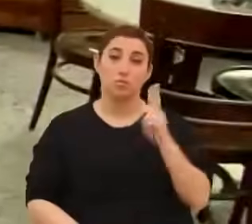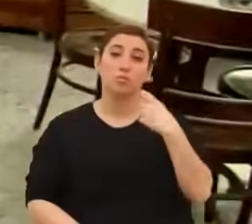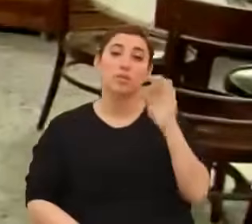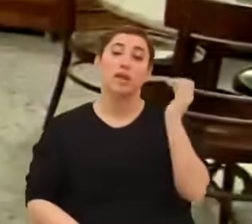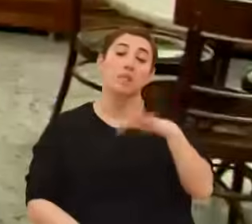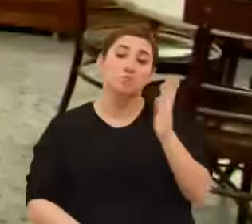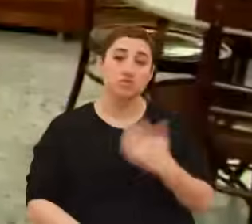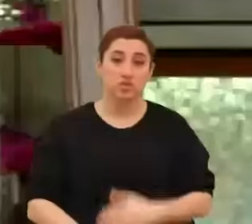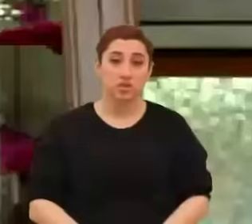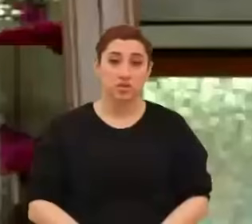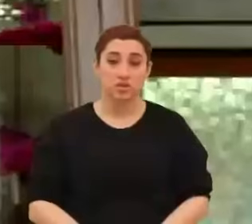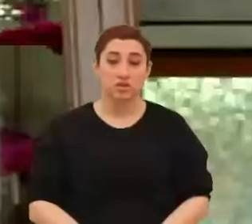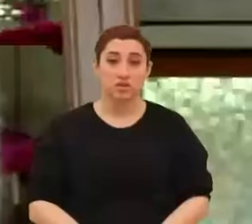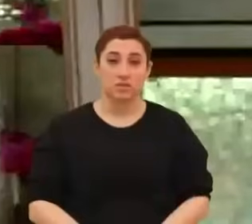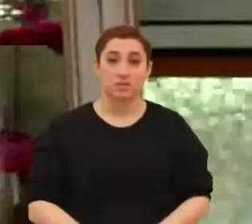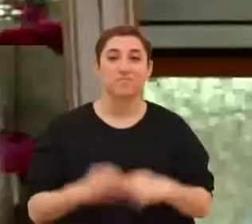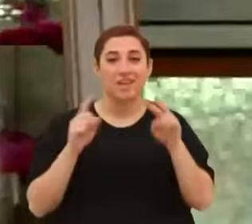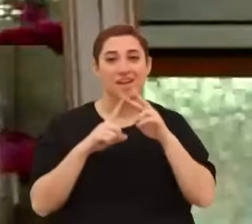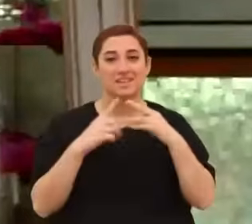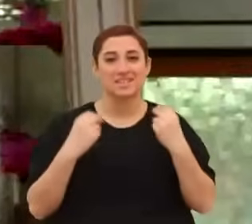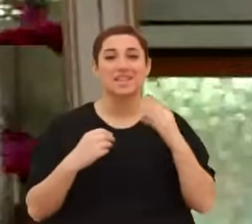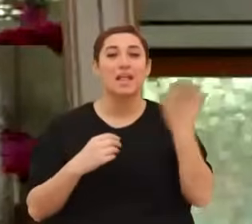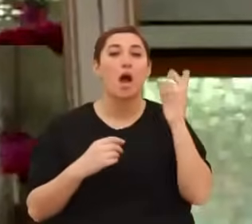Bulamadılar, gelmeyecek. Nazlı,